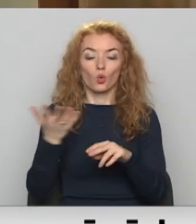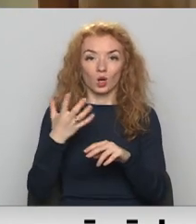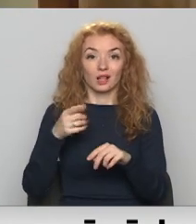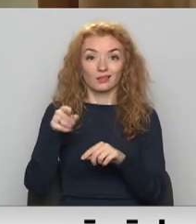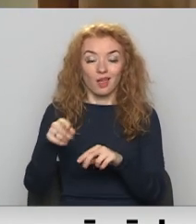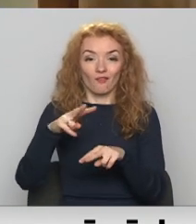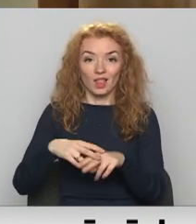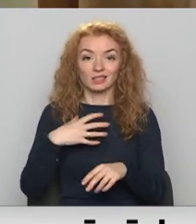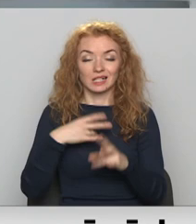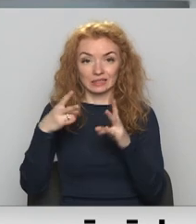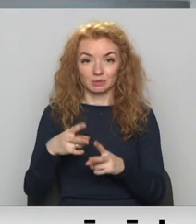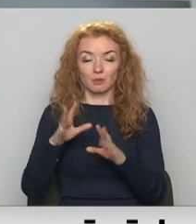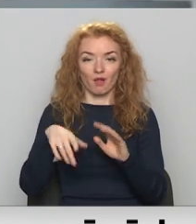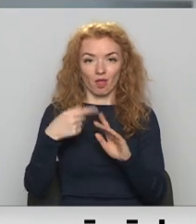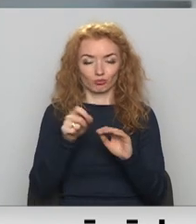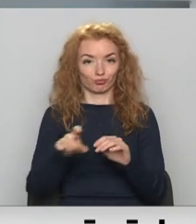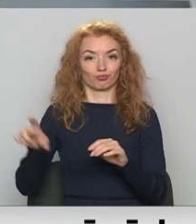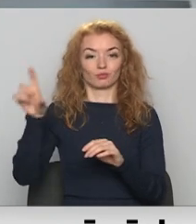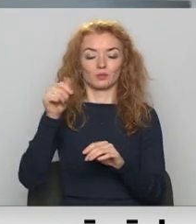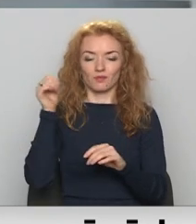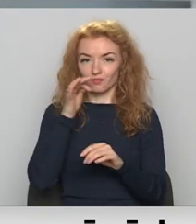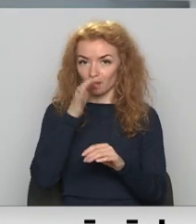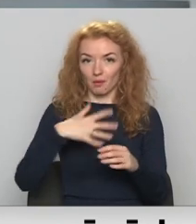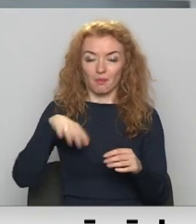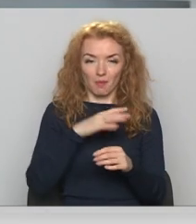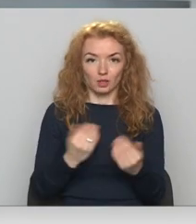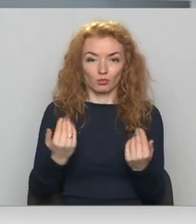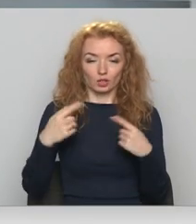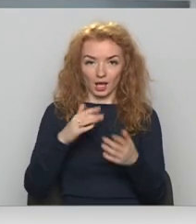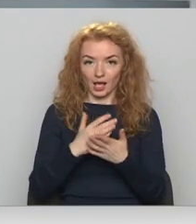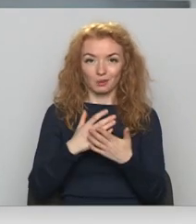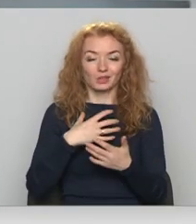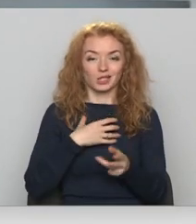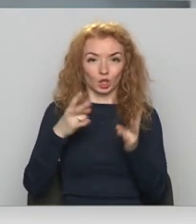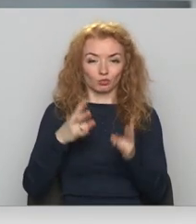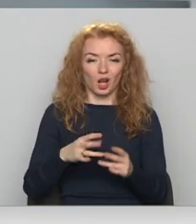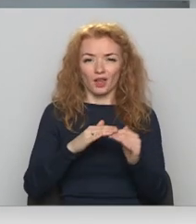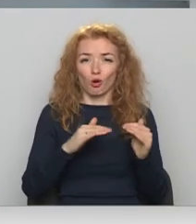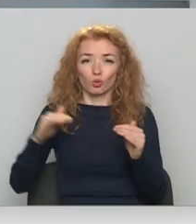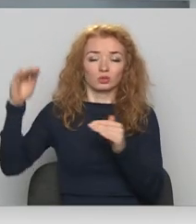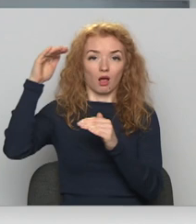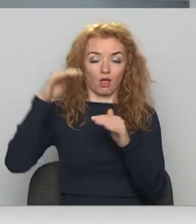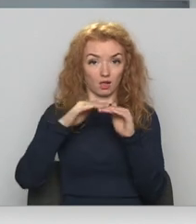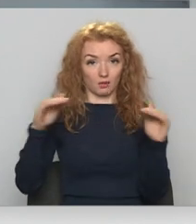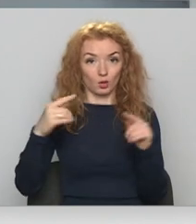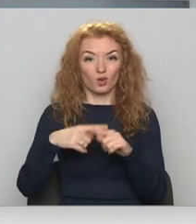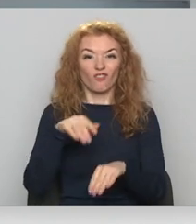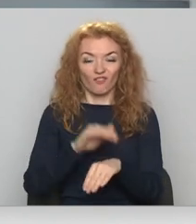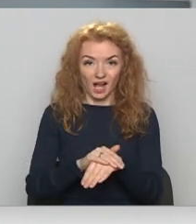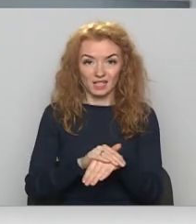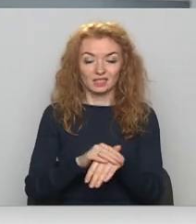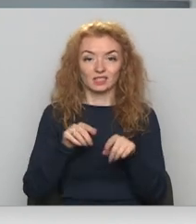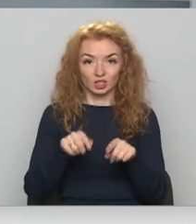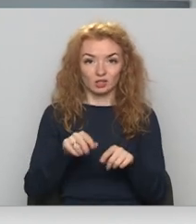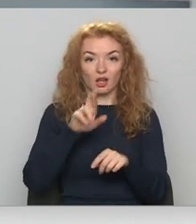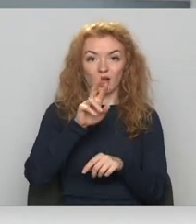varētu celties un pakāpties. Mēs esam tajā saslimstības tiešām augstākajā līmenī, ka faktiski arī šīs te vīrusa